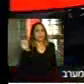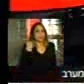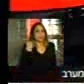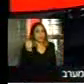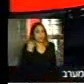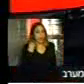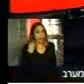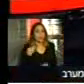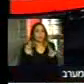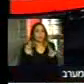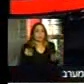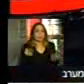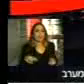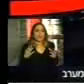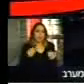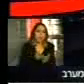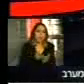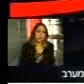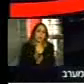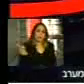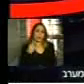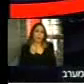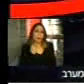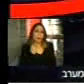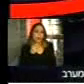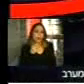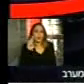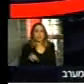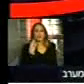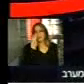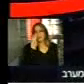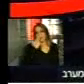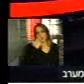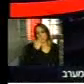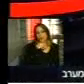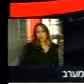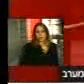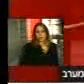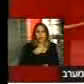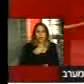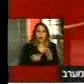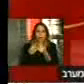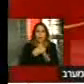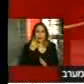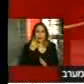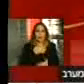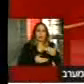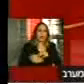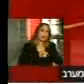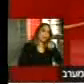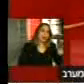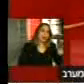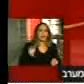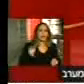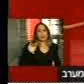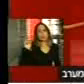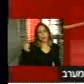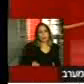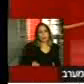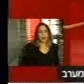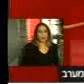יש מידה רבה של אמת בדברים שלו, שיש צביעות ומוסר כפול ביחס של המערב כלפי סעודיה. ולמה